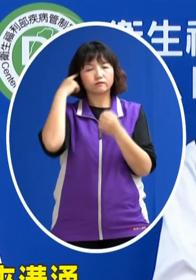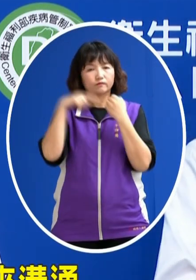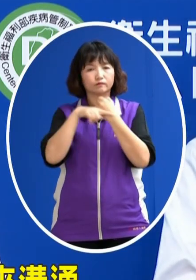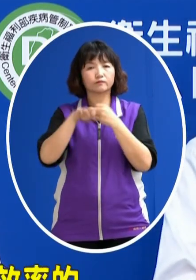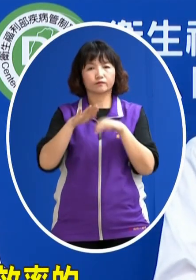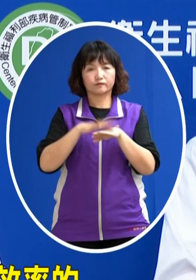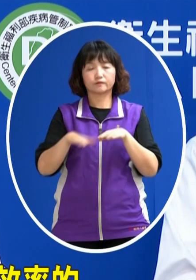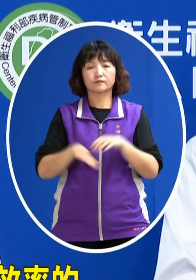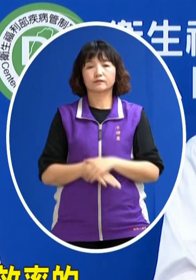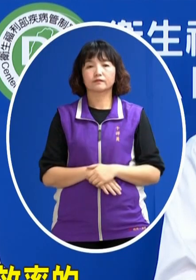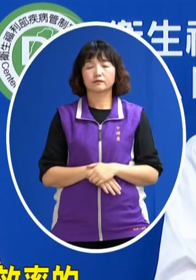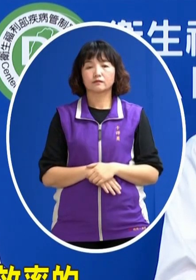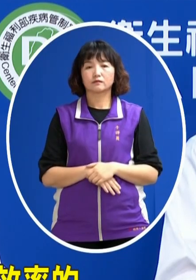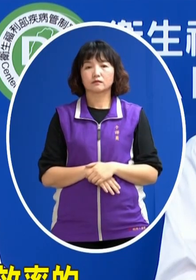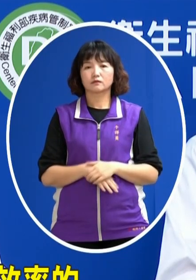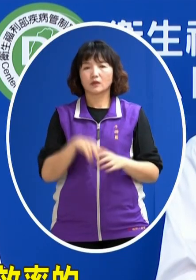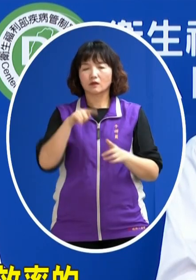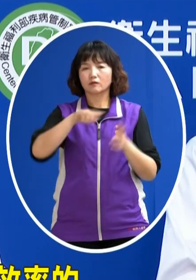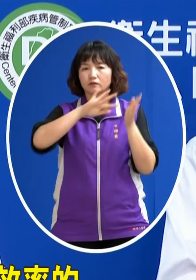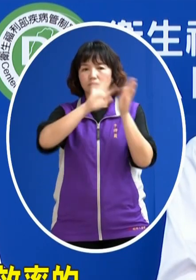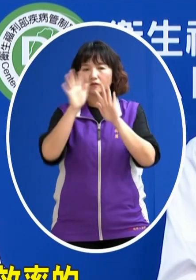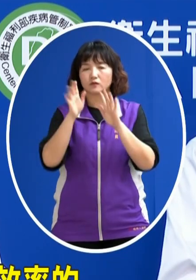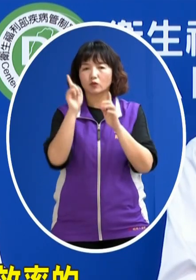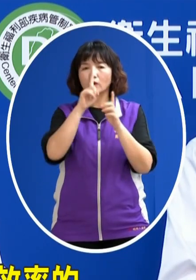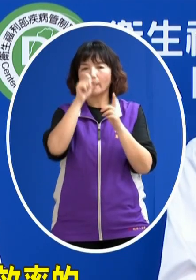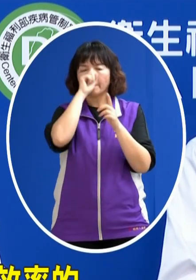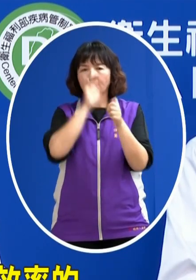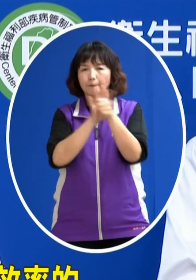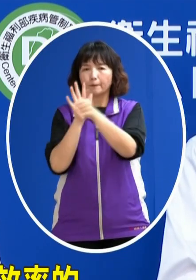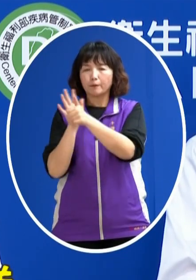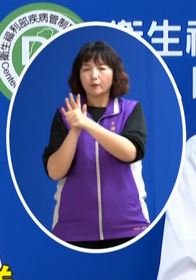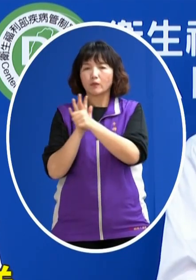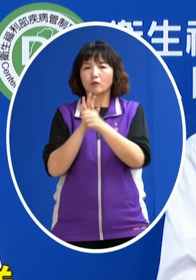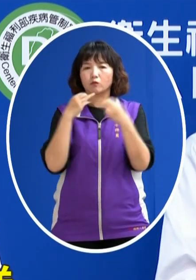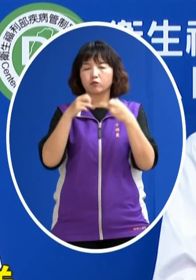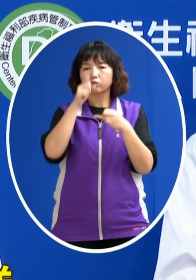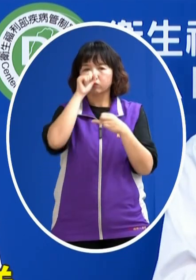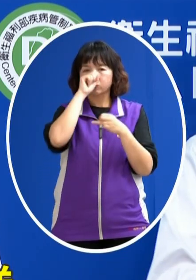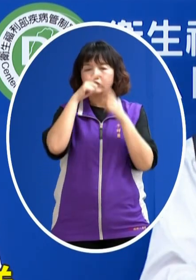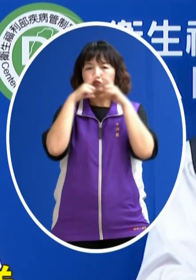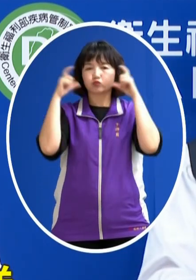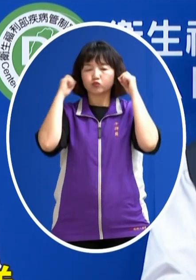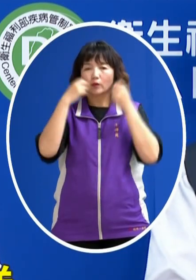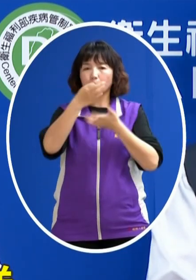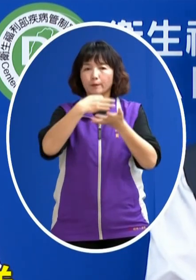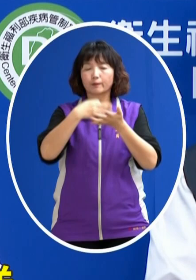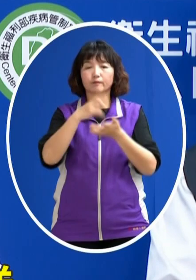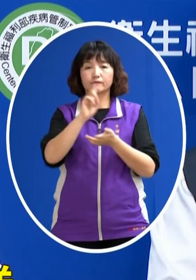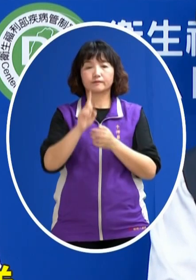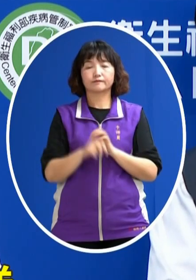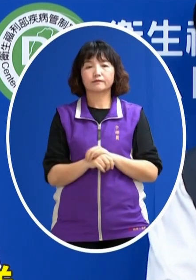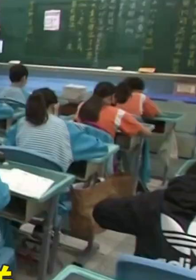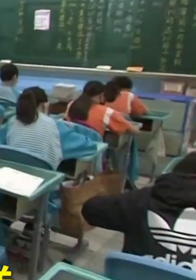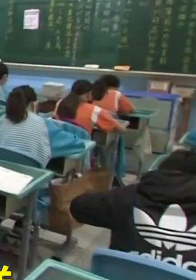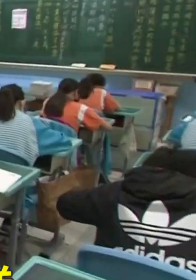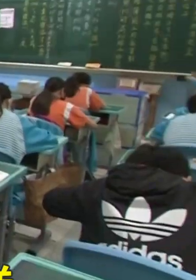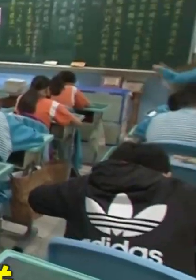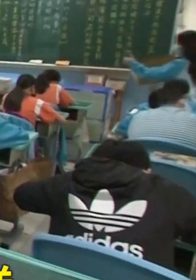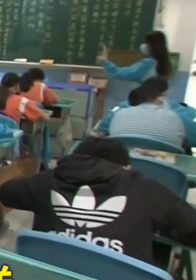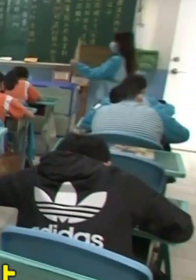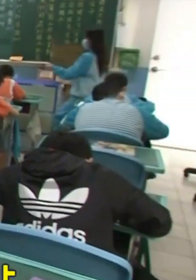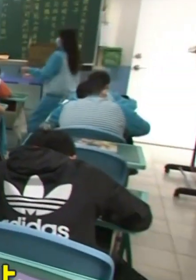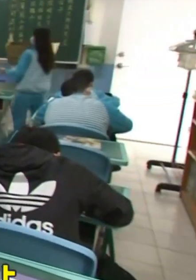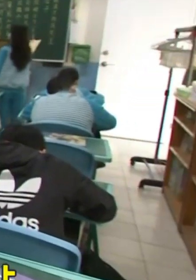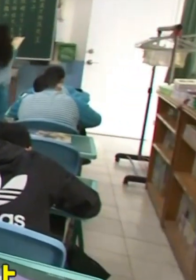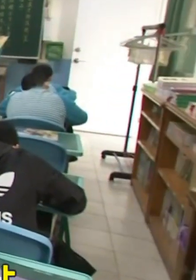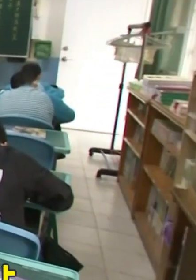那我想就是怎么样来做教育的一个有效率的口罩的贩卖，跟配送，大